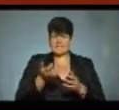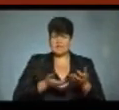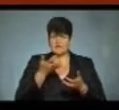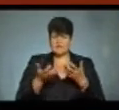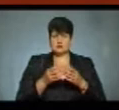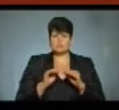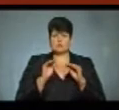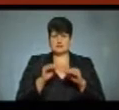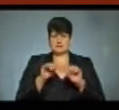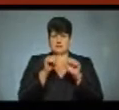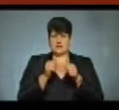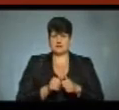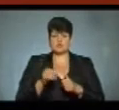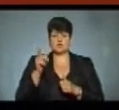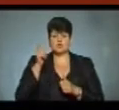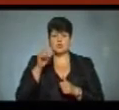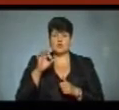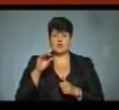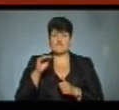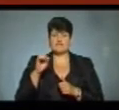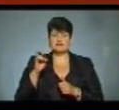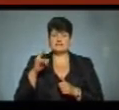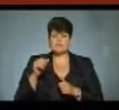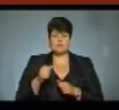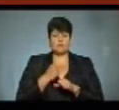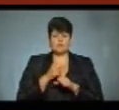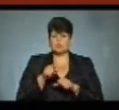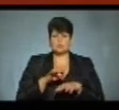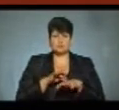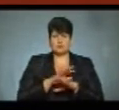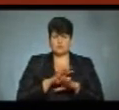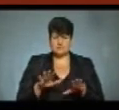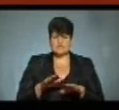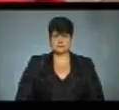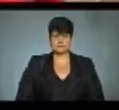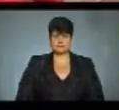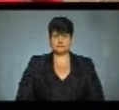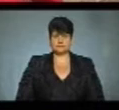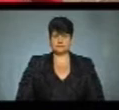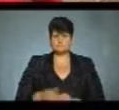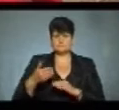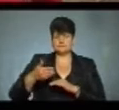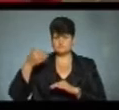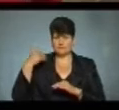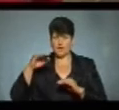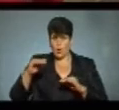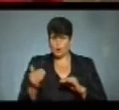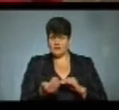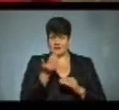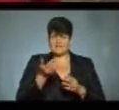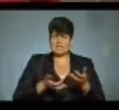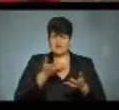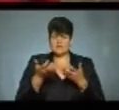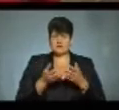Анатолій Петльований. Що зараз відбувається на території будівництва, знає Діана Ярошенко. За моєю спиною котлован, який вирили для